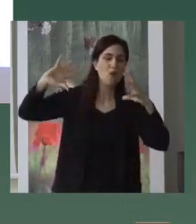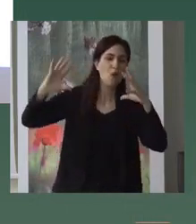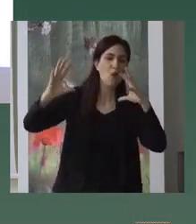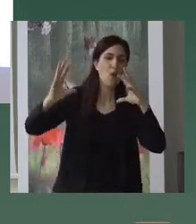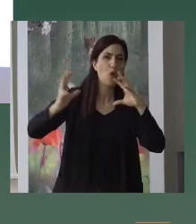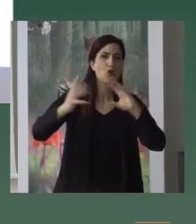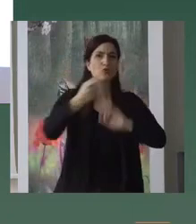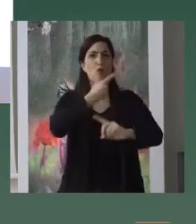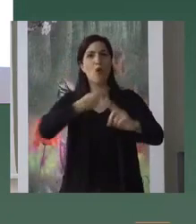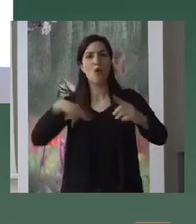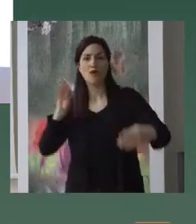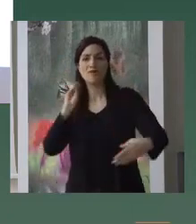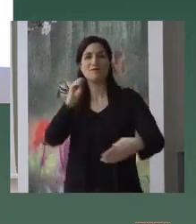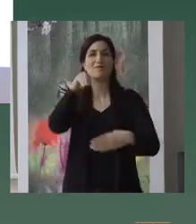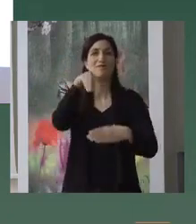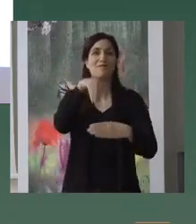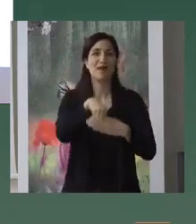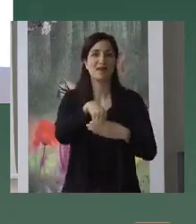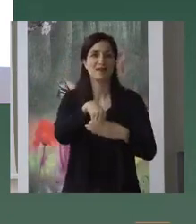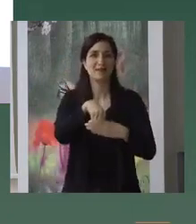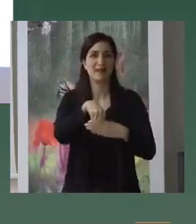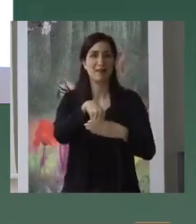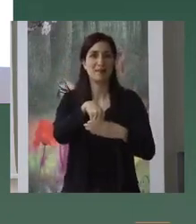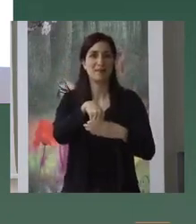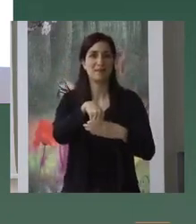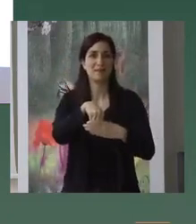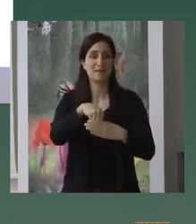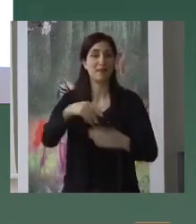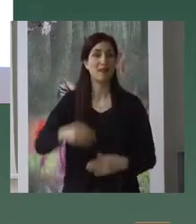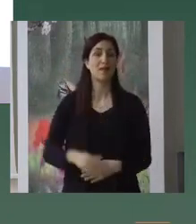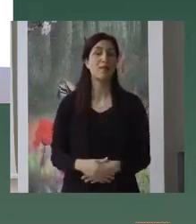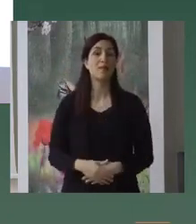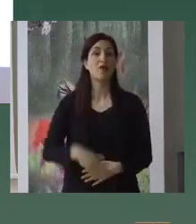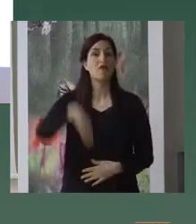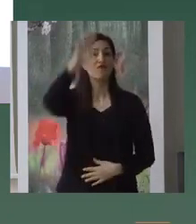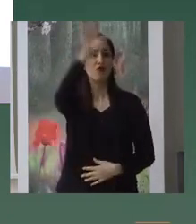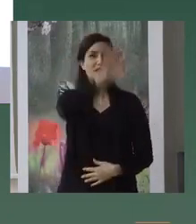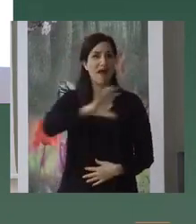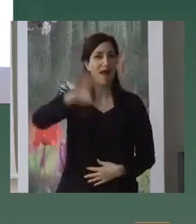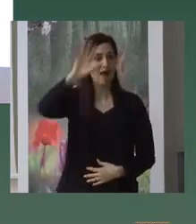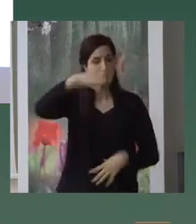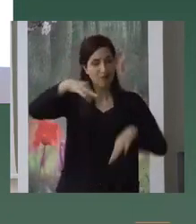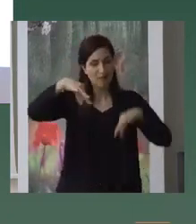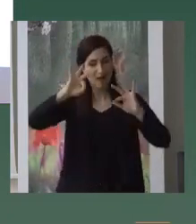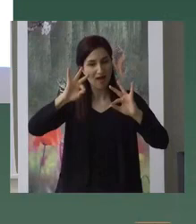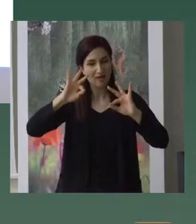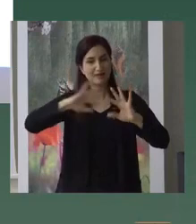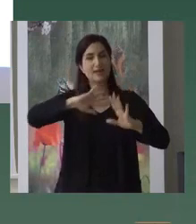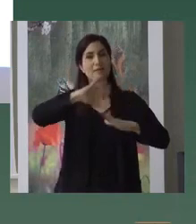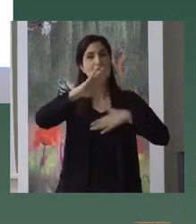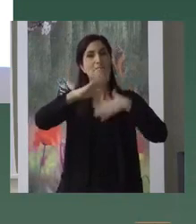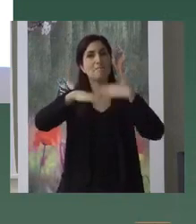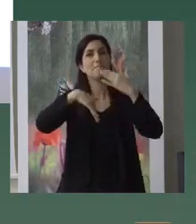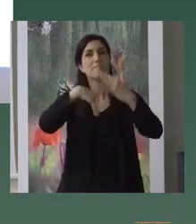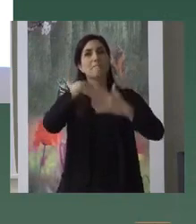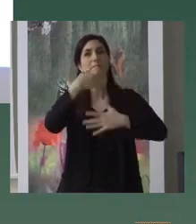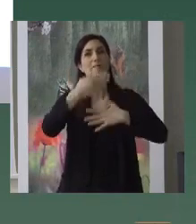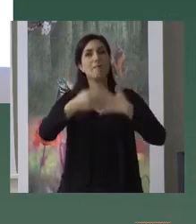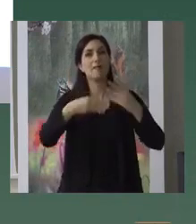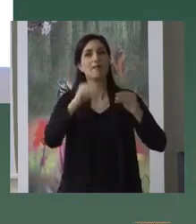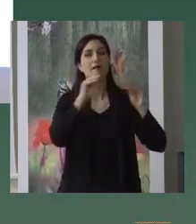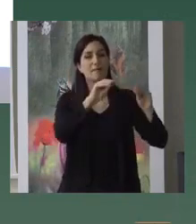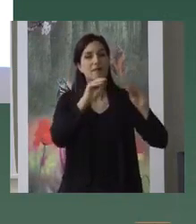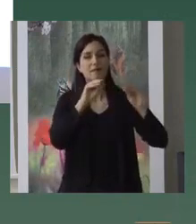είχε γίνει η COP26 πριν 2 χρόνια και κατέληξε στο Sharm El Sheikh της Αιγύπτου, όπου έγινε πέρσι